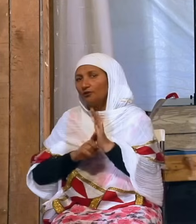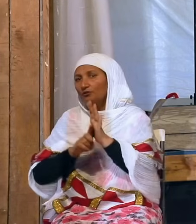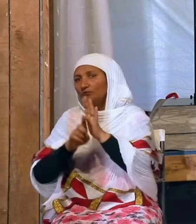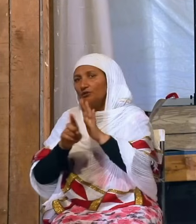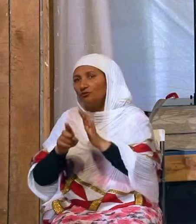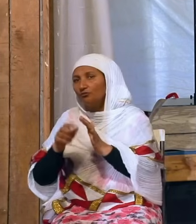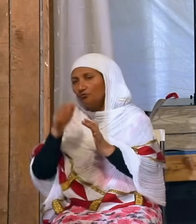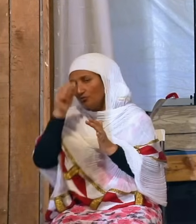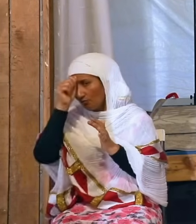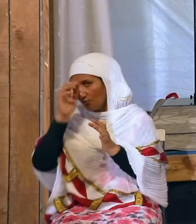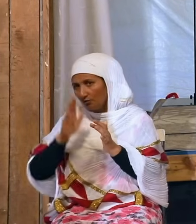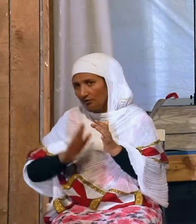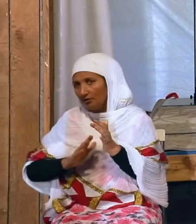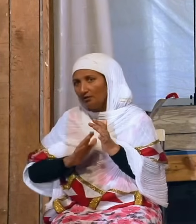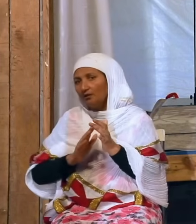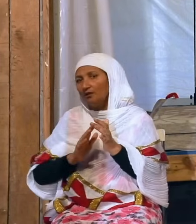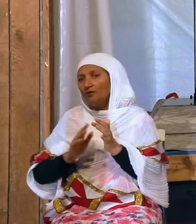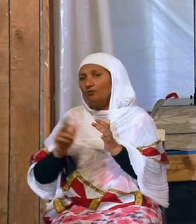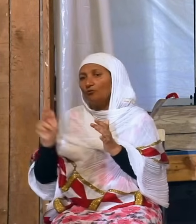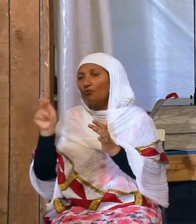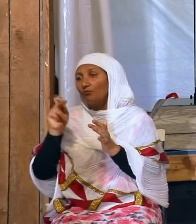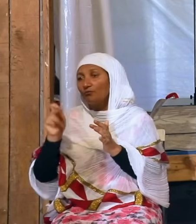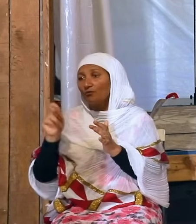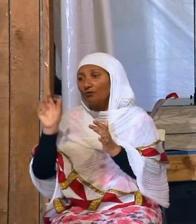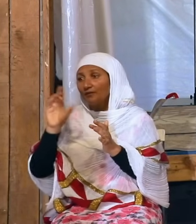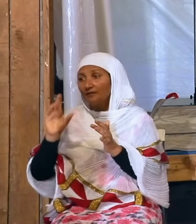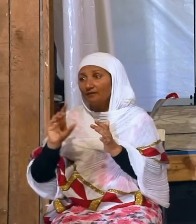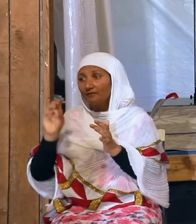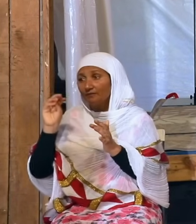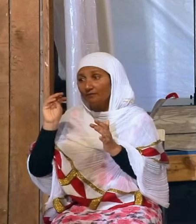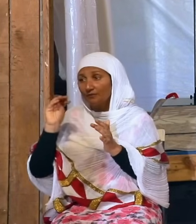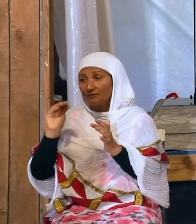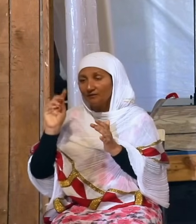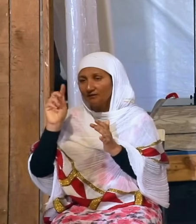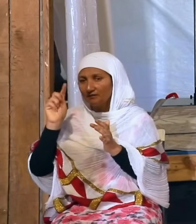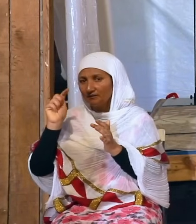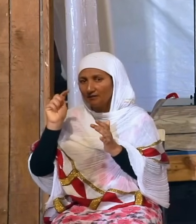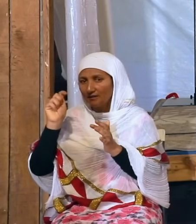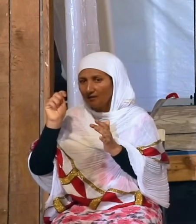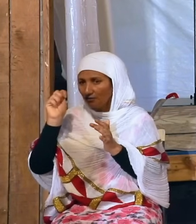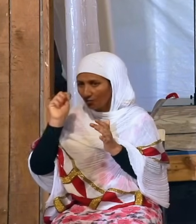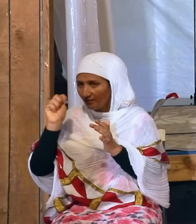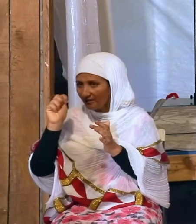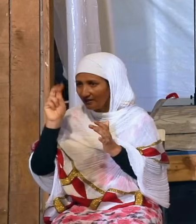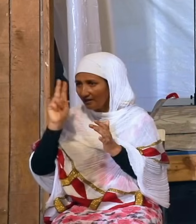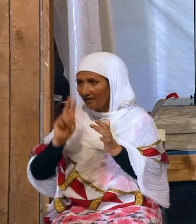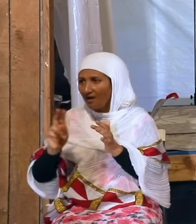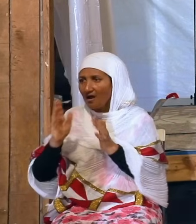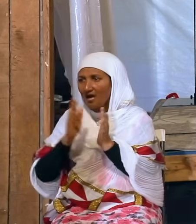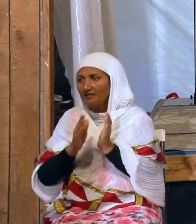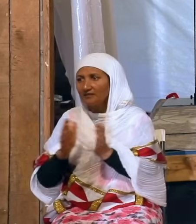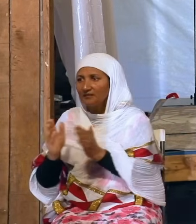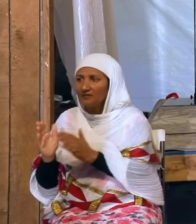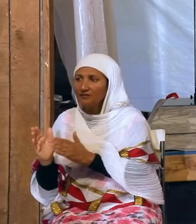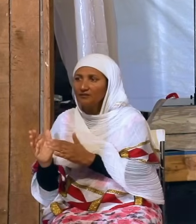ገለጿቸው ሰዎች ዶክመንተሪ አዘጋጅተው መልስ ሲሰጡ ማብራሪያ ኢንተርቪው ሲያደርጉ